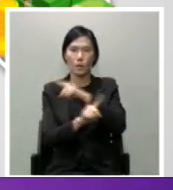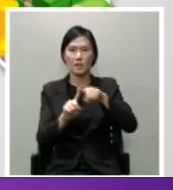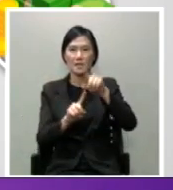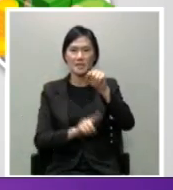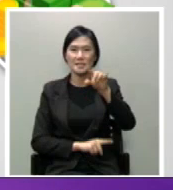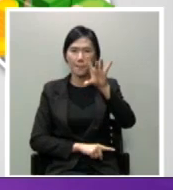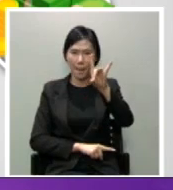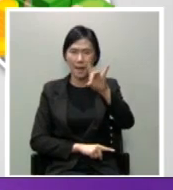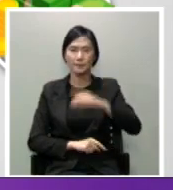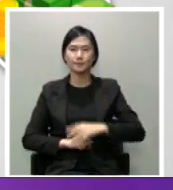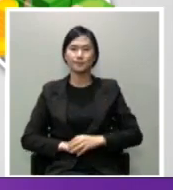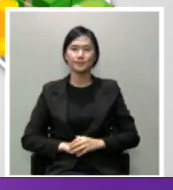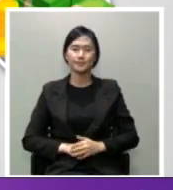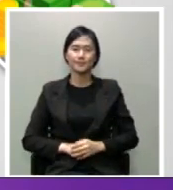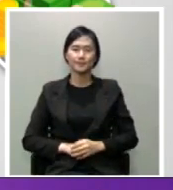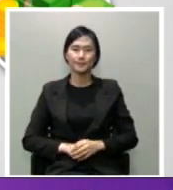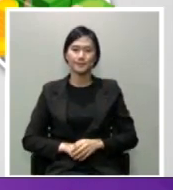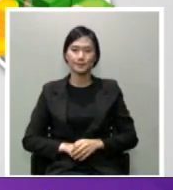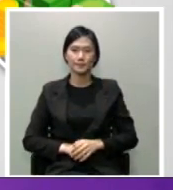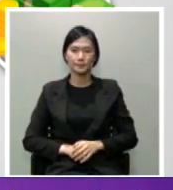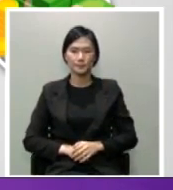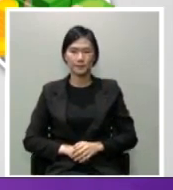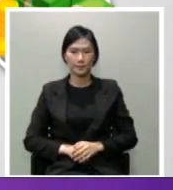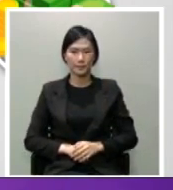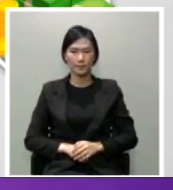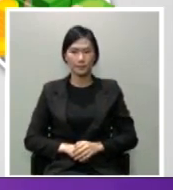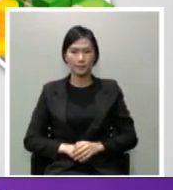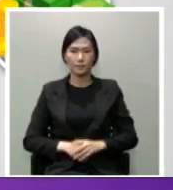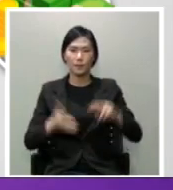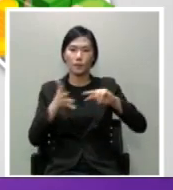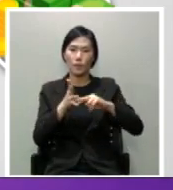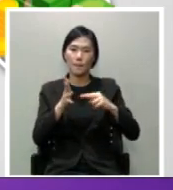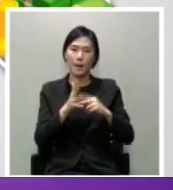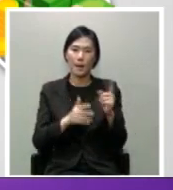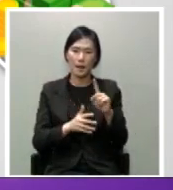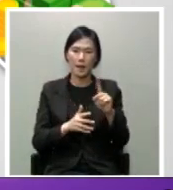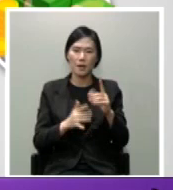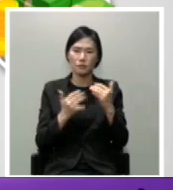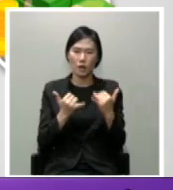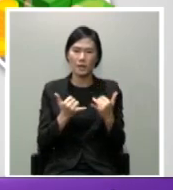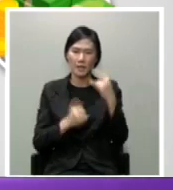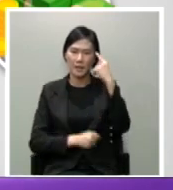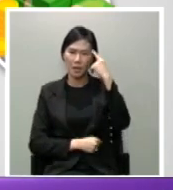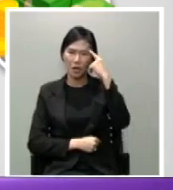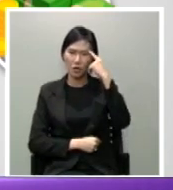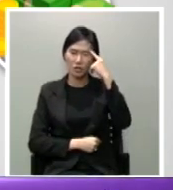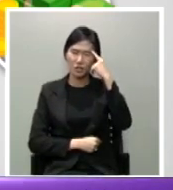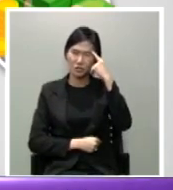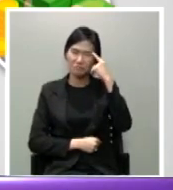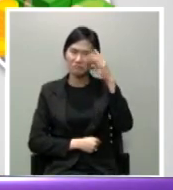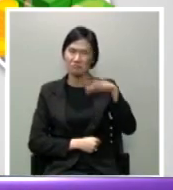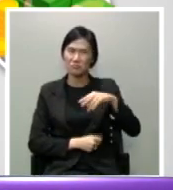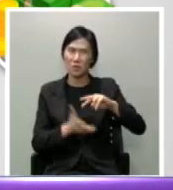ธ์ก็แสดงว่าเขาคงนั่งฟังการอภิปรายไม่ไว้วางใจอยู่นะครับ